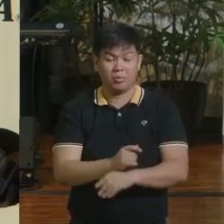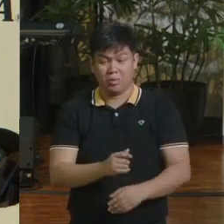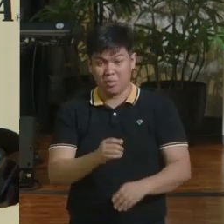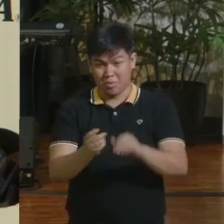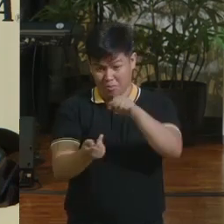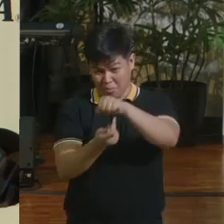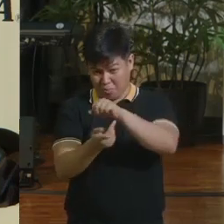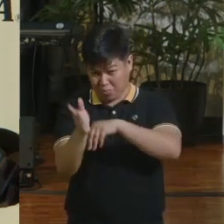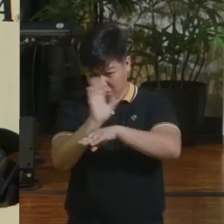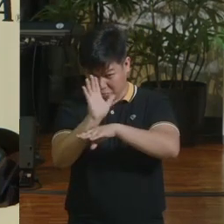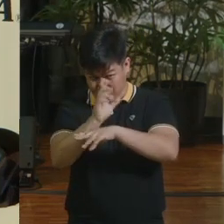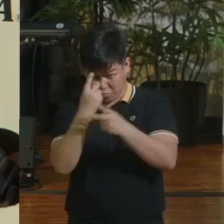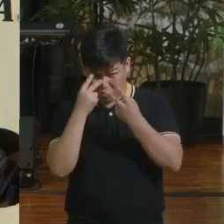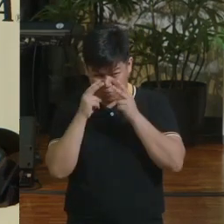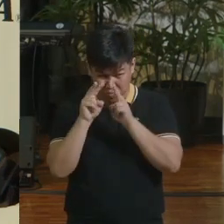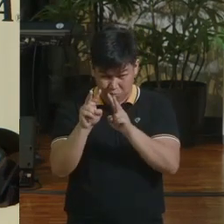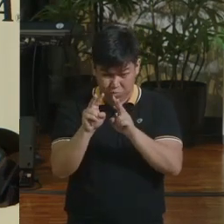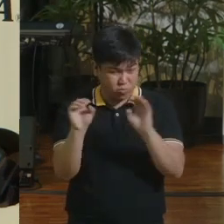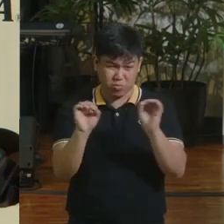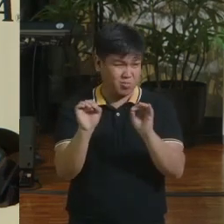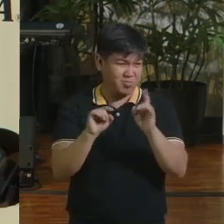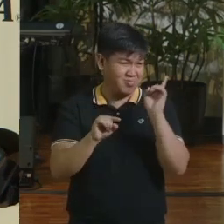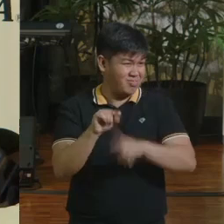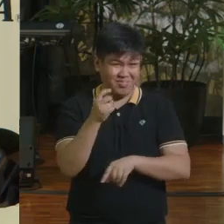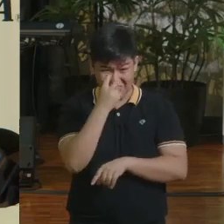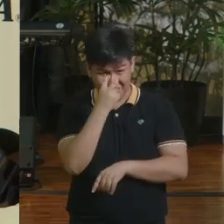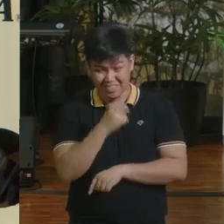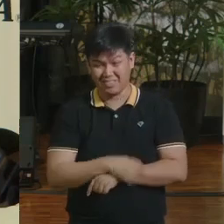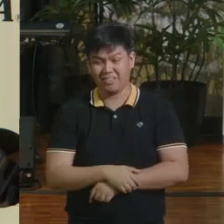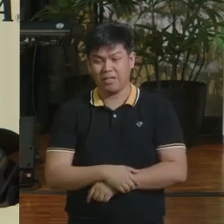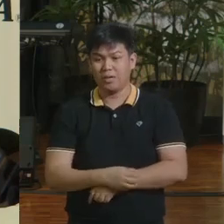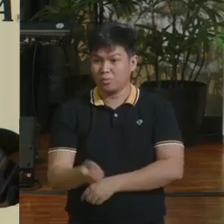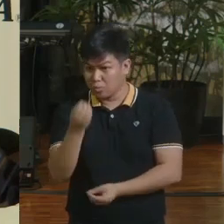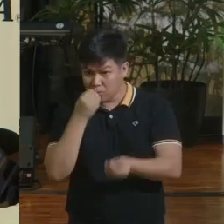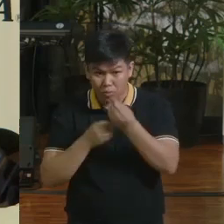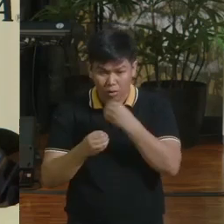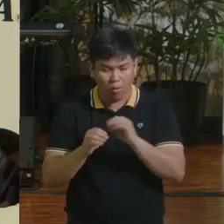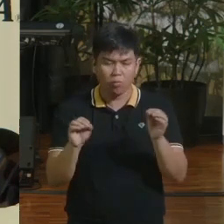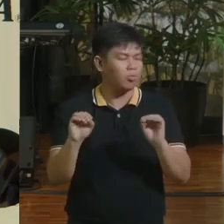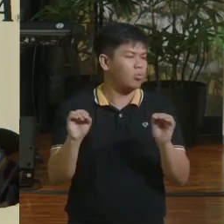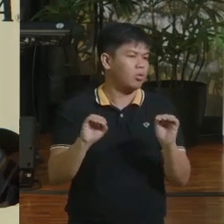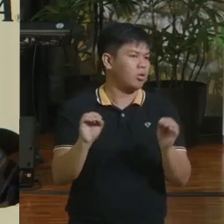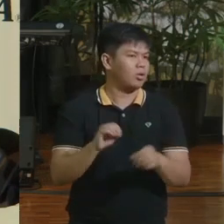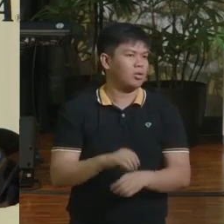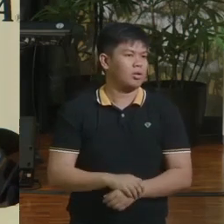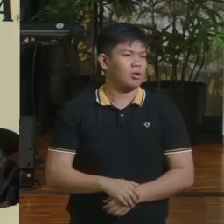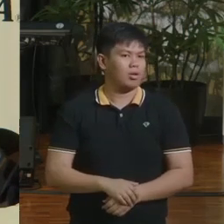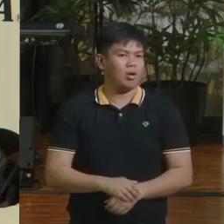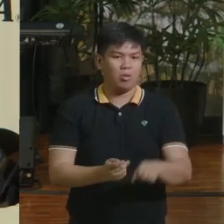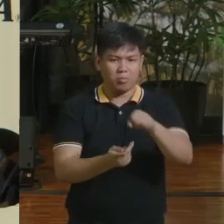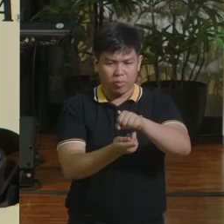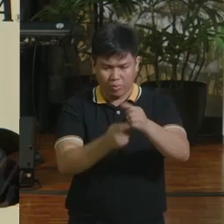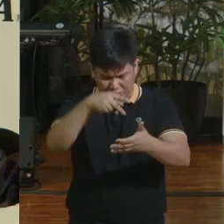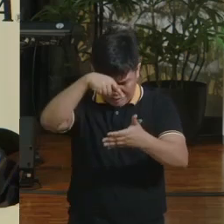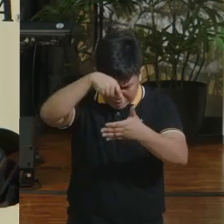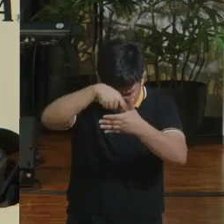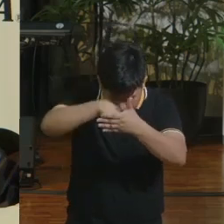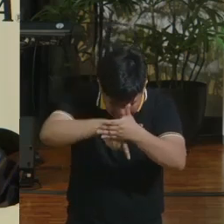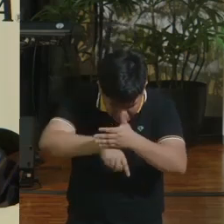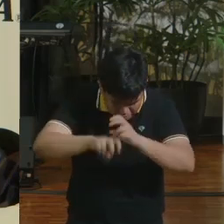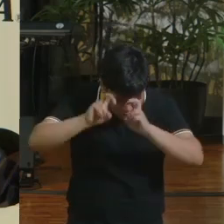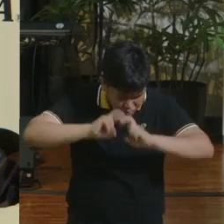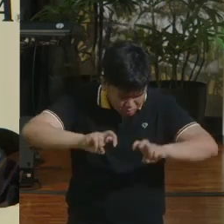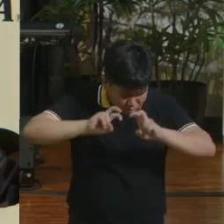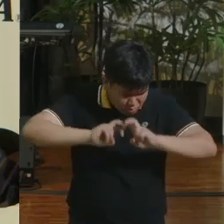Netflix. At hindi siya kumain. Kanyang iniisip. So